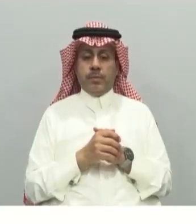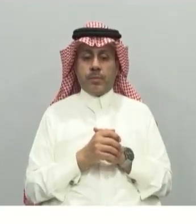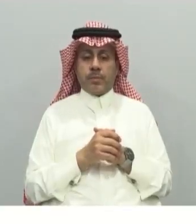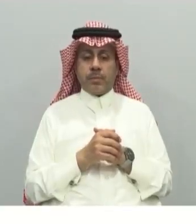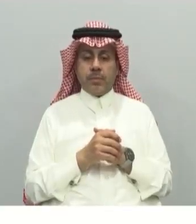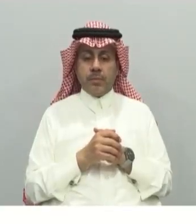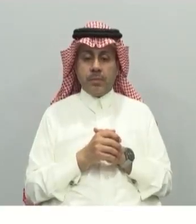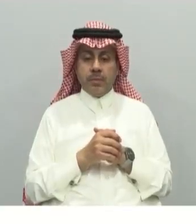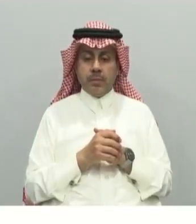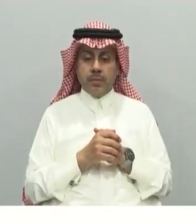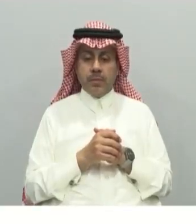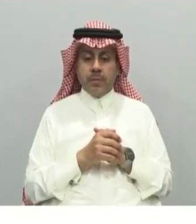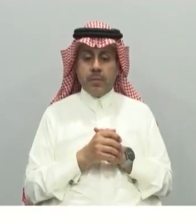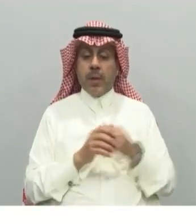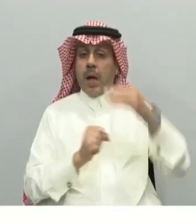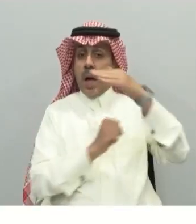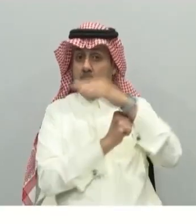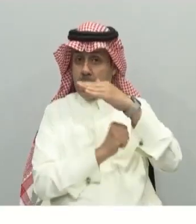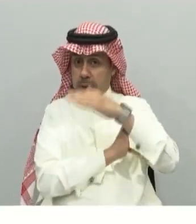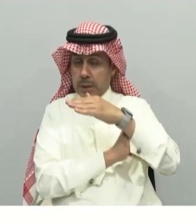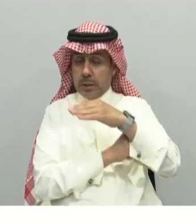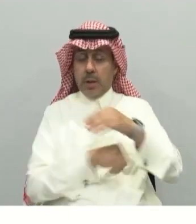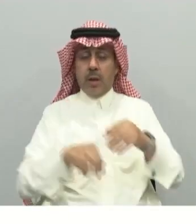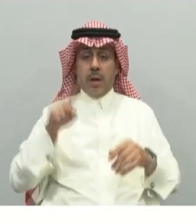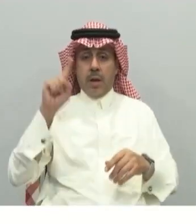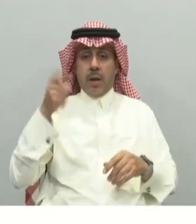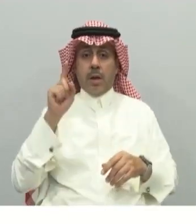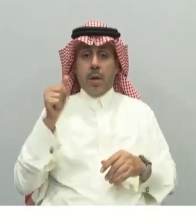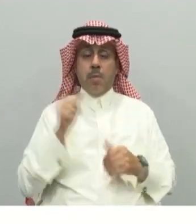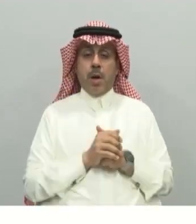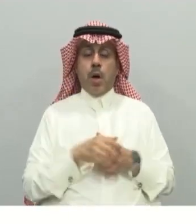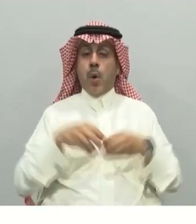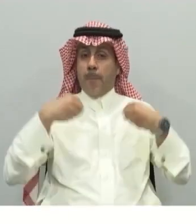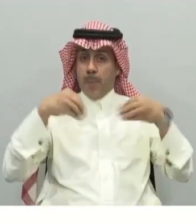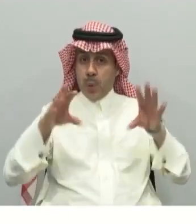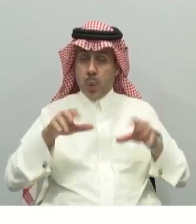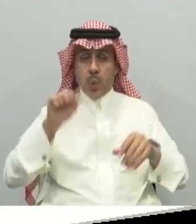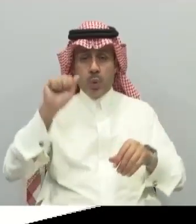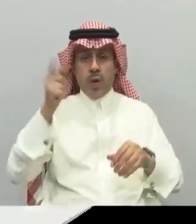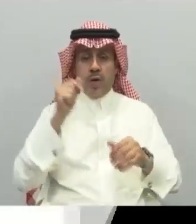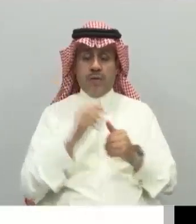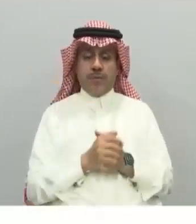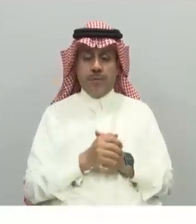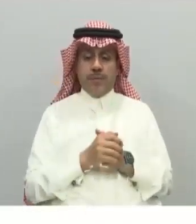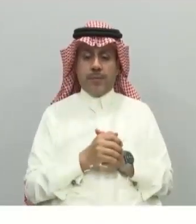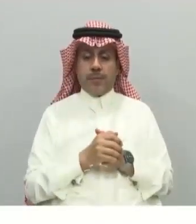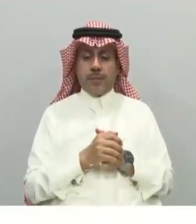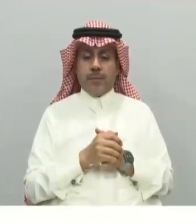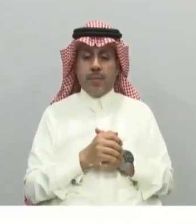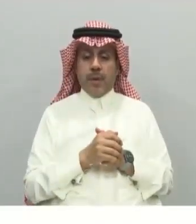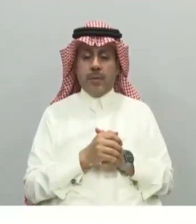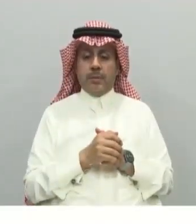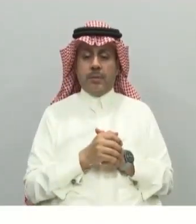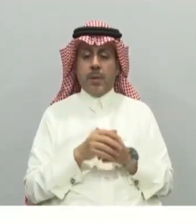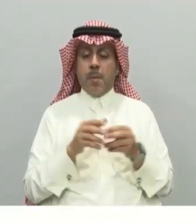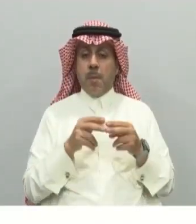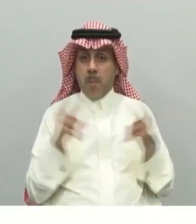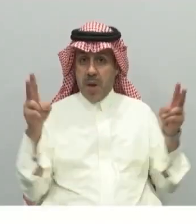ايها الطلاب والطالبات قاعده ربا البيوع والصرف ناتي ايها الطلاب لاستعراض